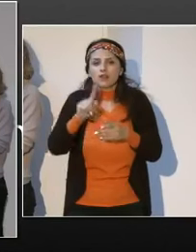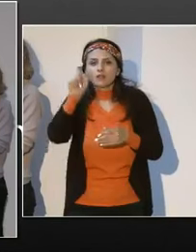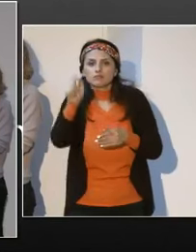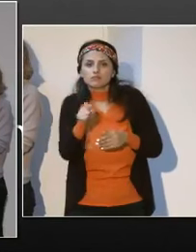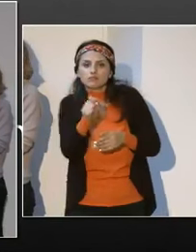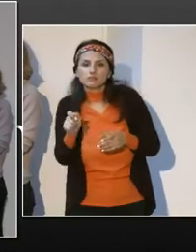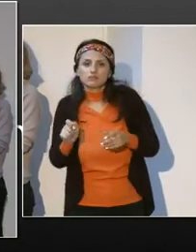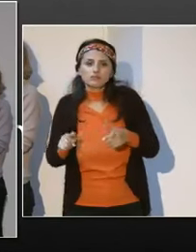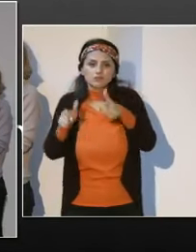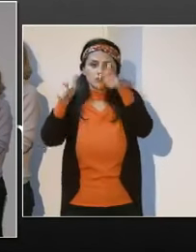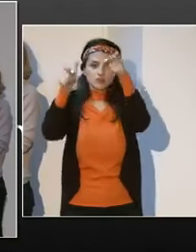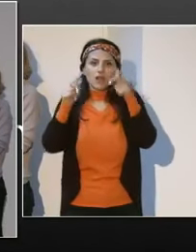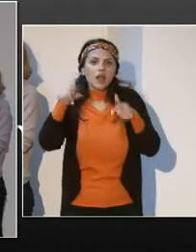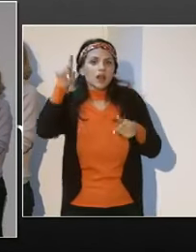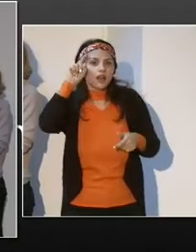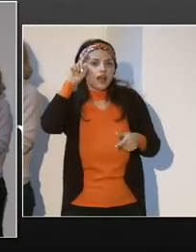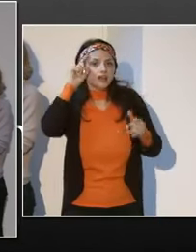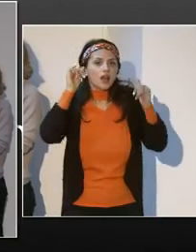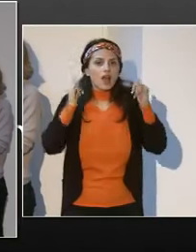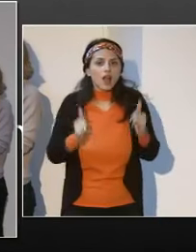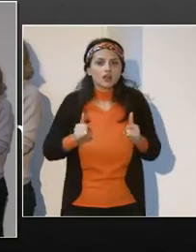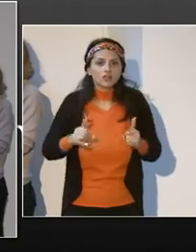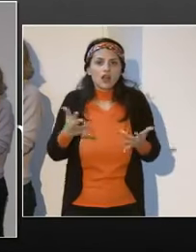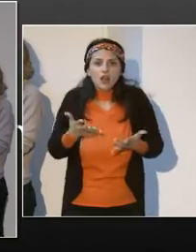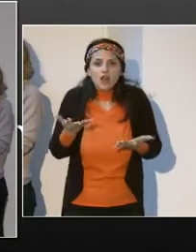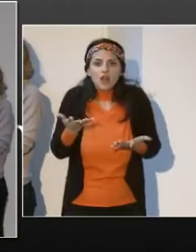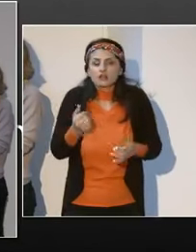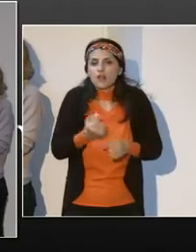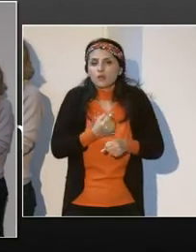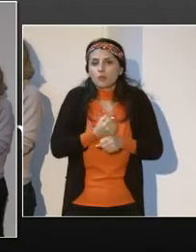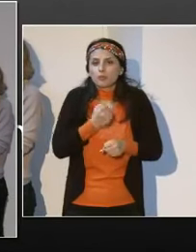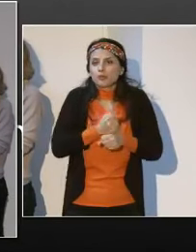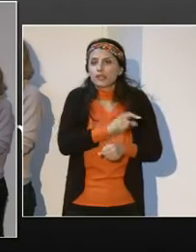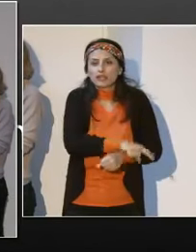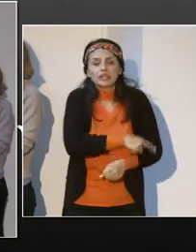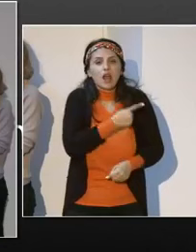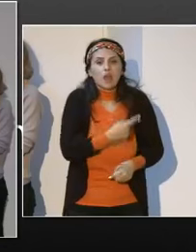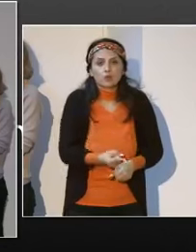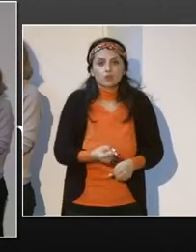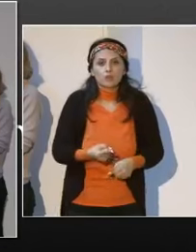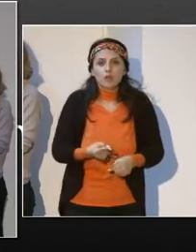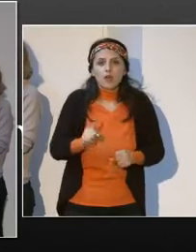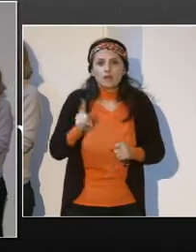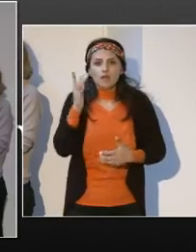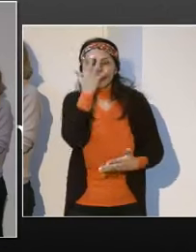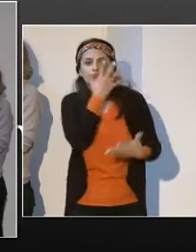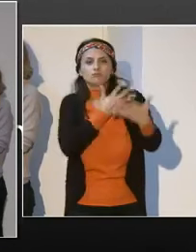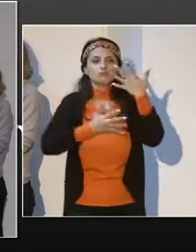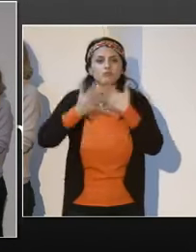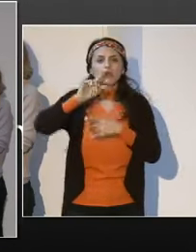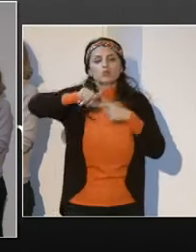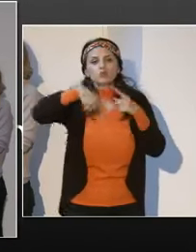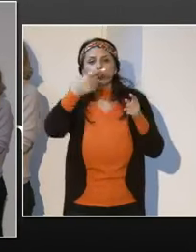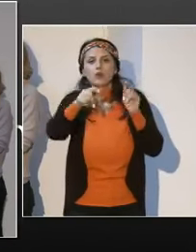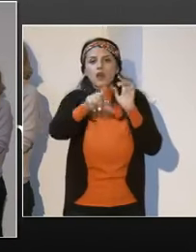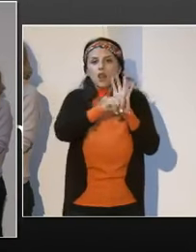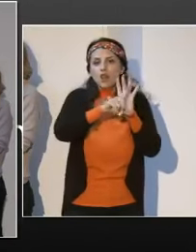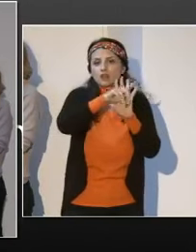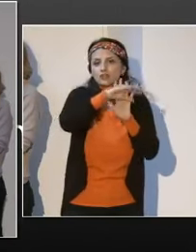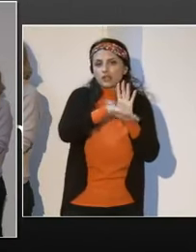cred ca acest proces care se facut pana până acum în mod haotic dupa reguli fragmentare